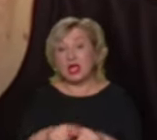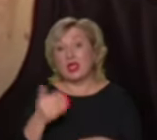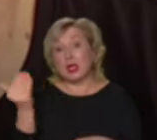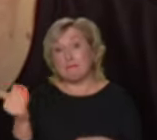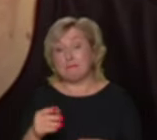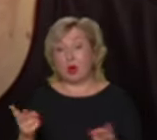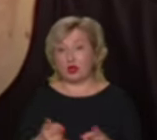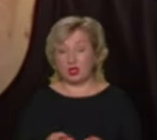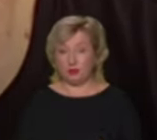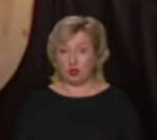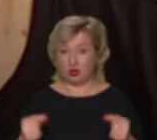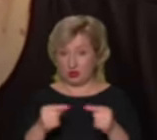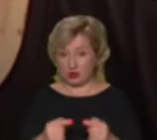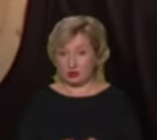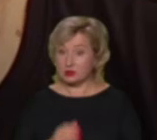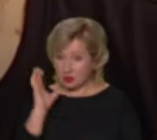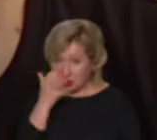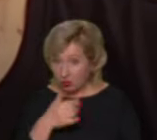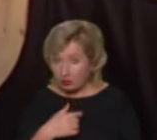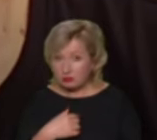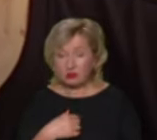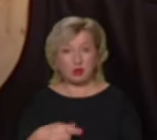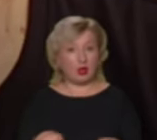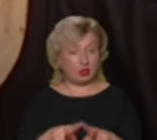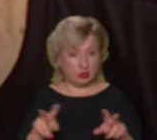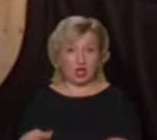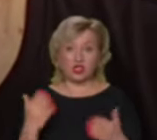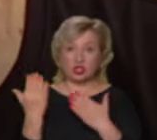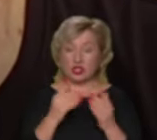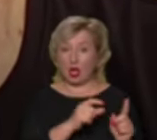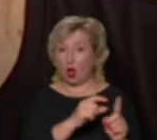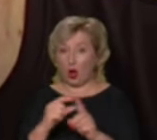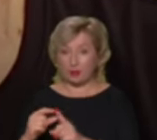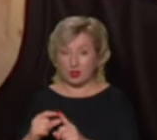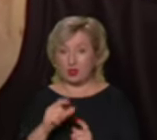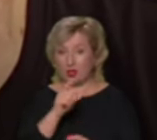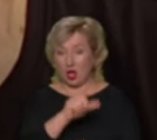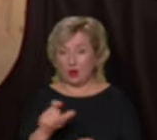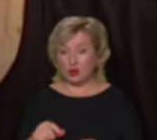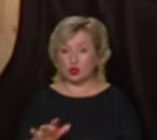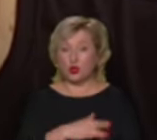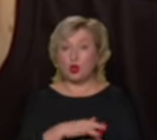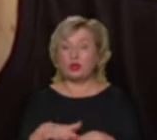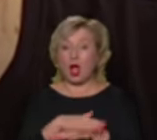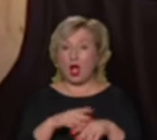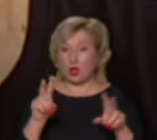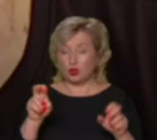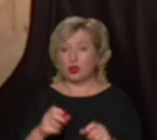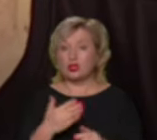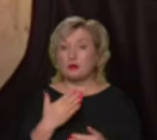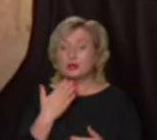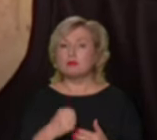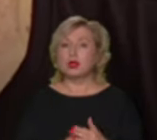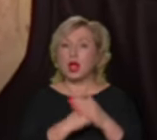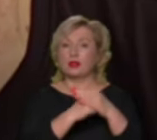однозначно. Серйозно? А я теж читав ці тези для коментаторів від «Слуги народу», що це треба спиратися на військових,